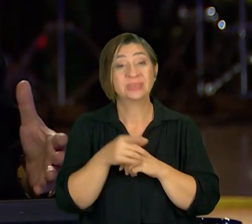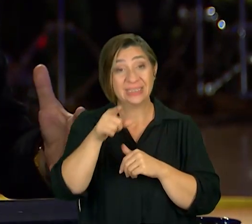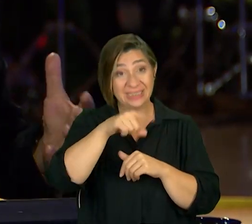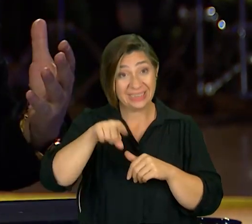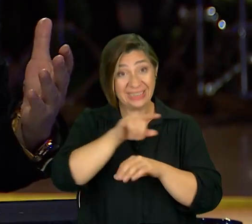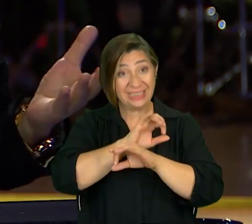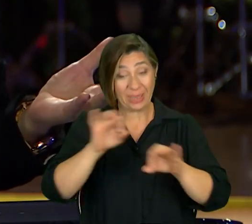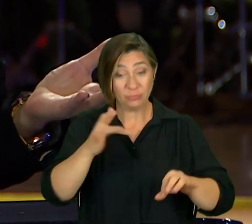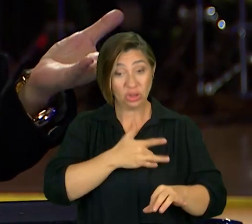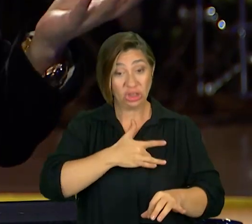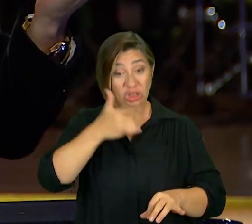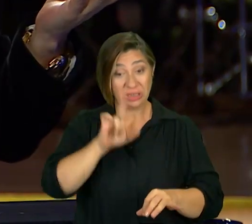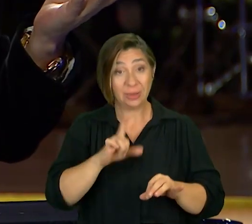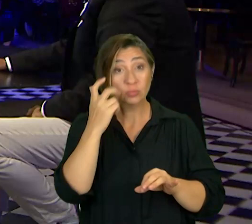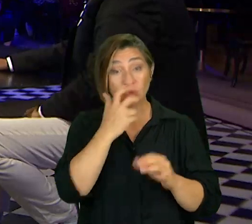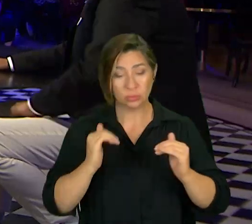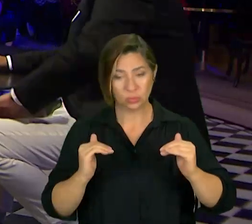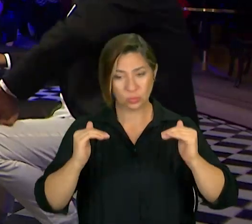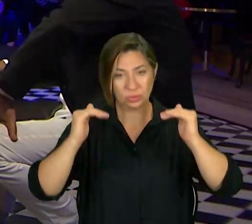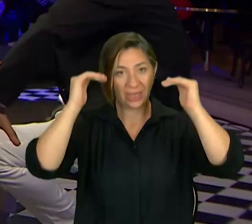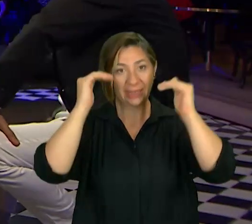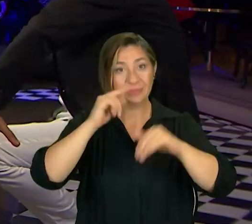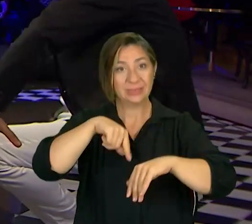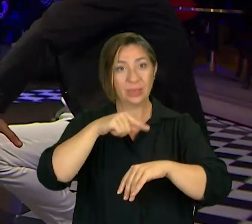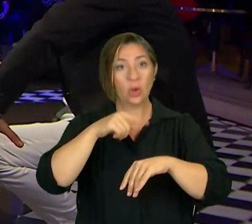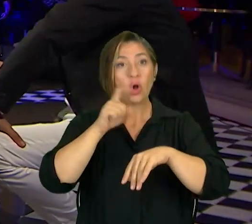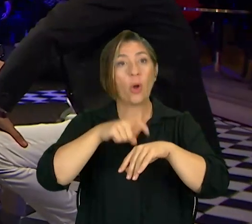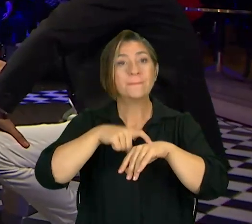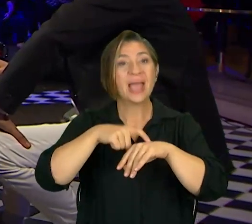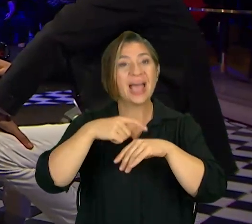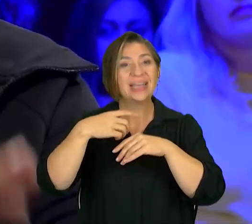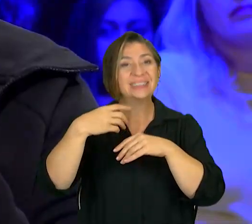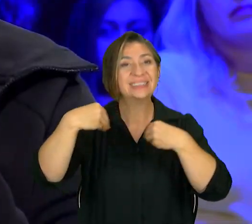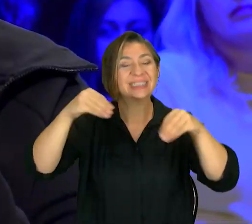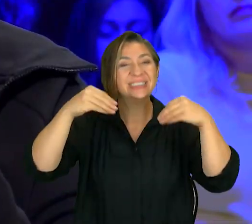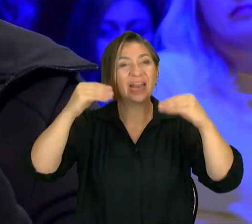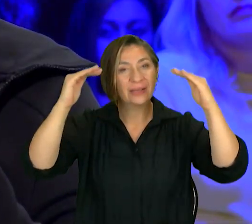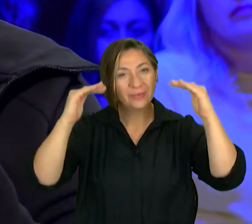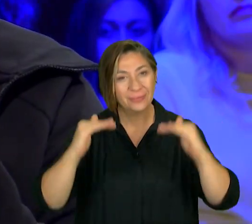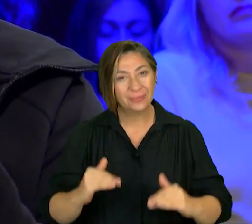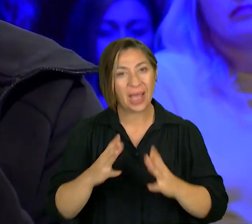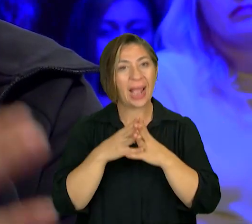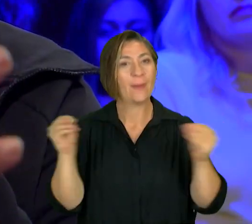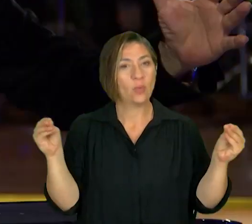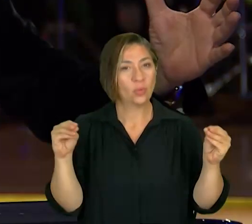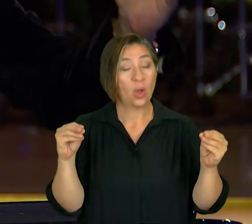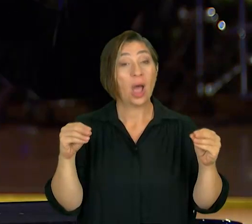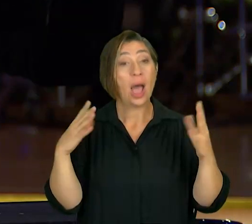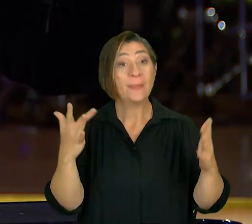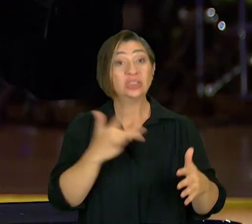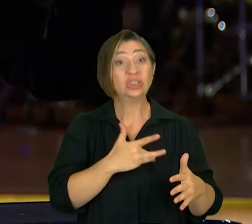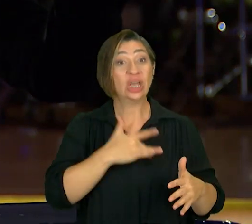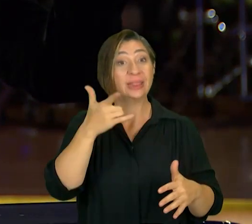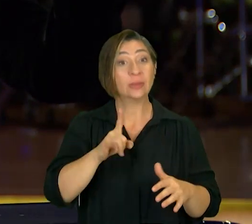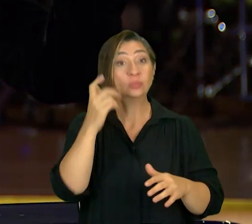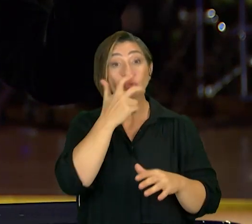tam canlı müziğin yükseldiği bir zamanda, yani kopya satışlarının artık azaldığı ve neredeyse yok olduğu ama canlı